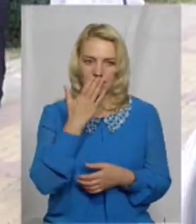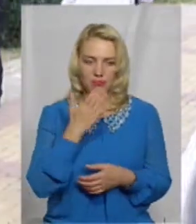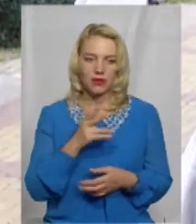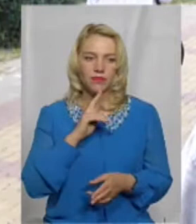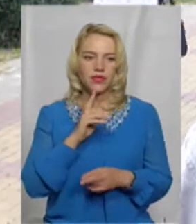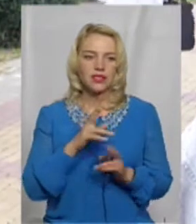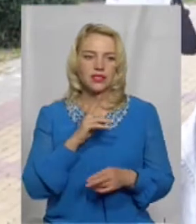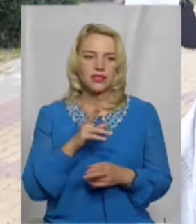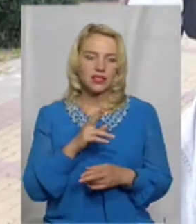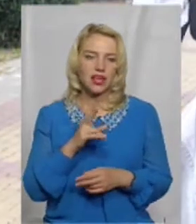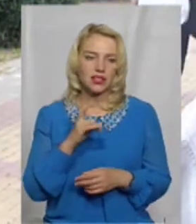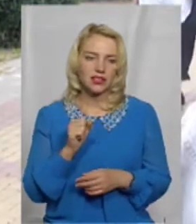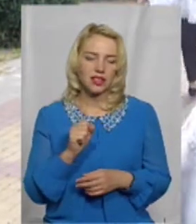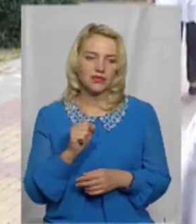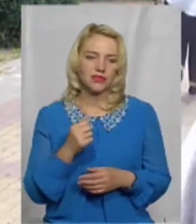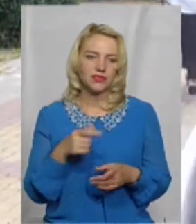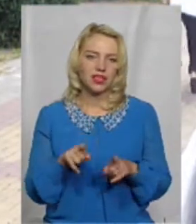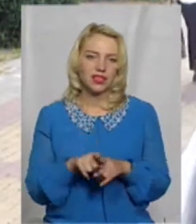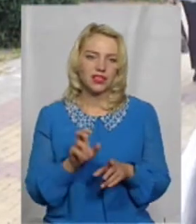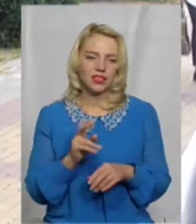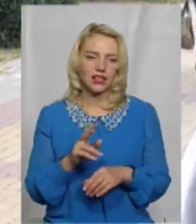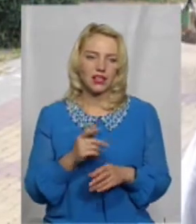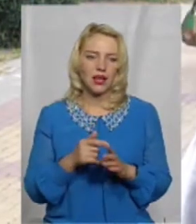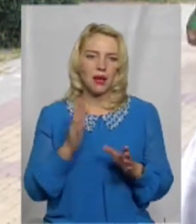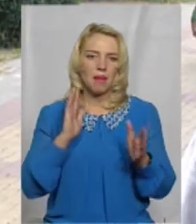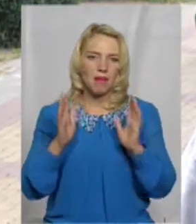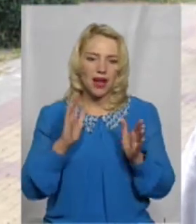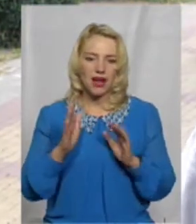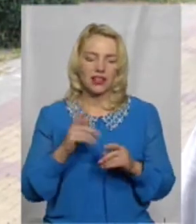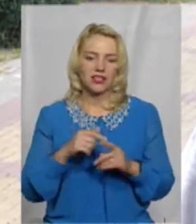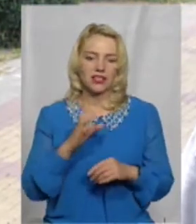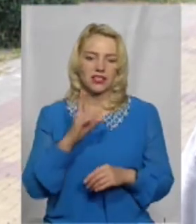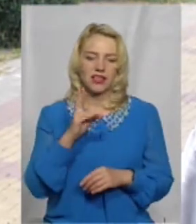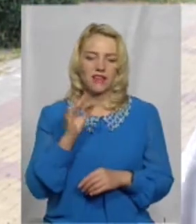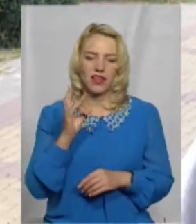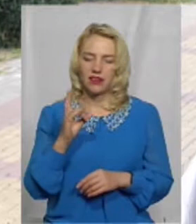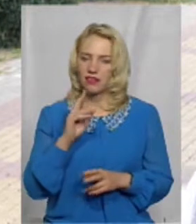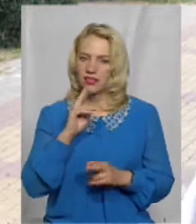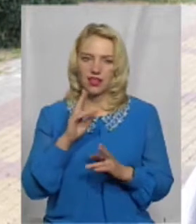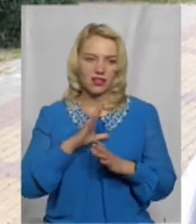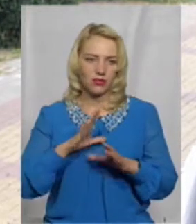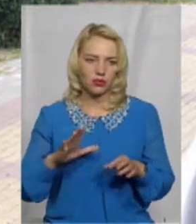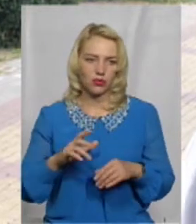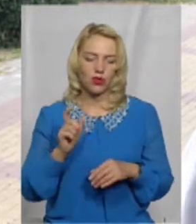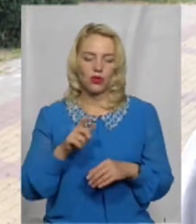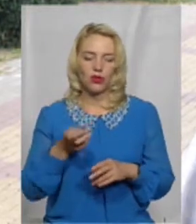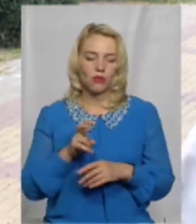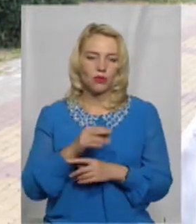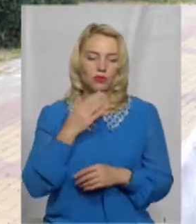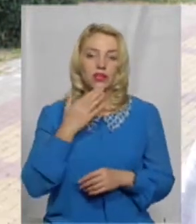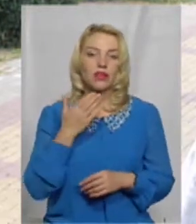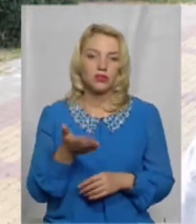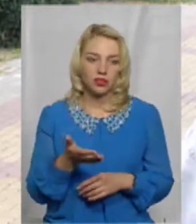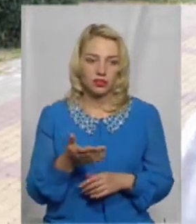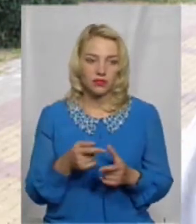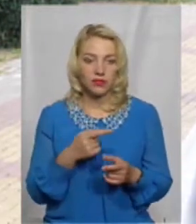Скарг, наприклад, скарг от таких на парки і сквери не було, що по парках і скверах люди просто приходять і питаються, от,